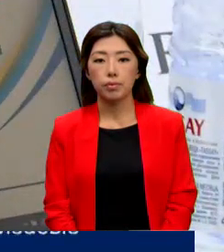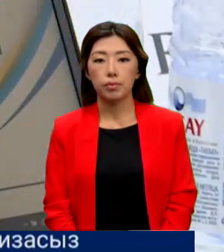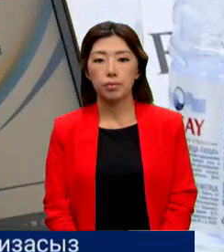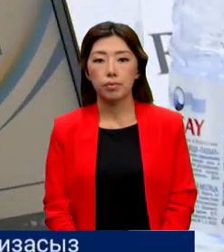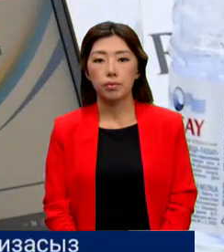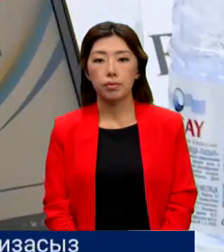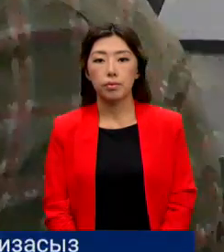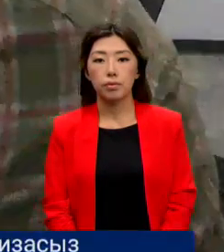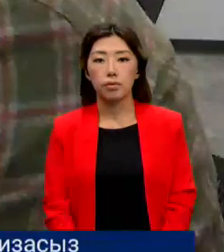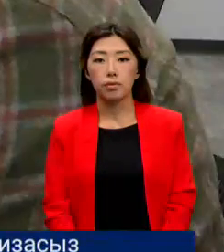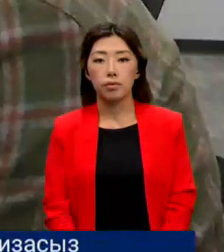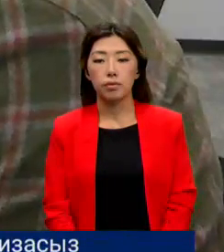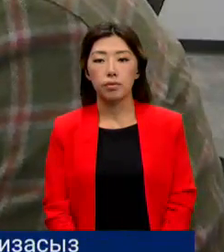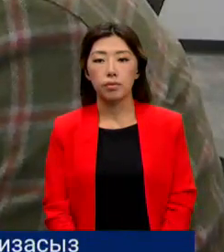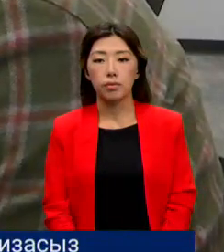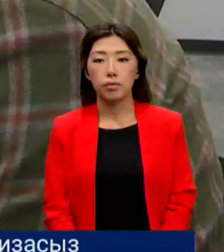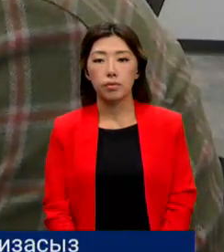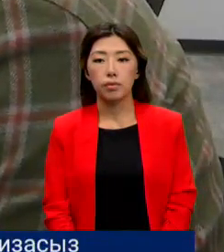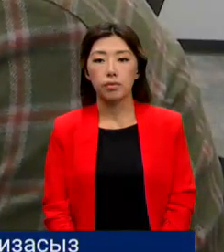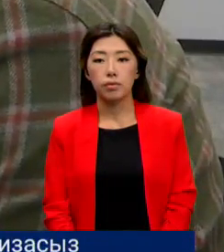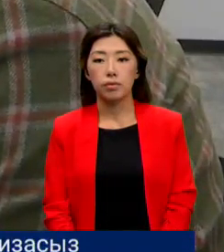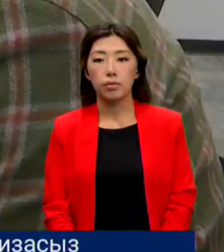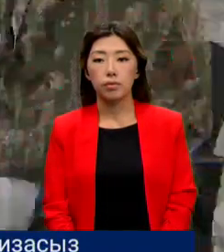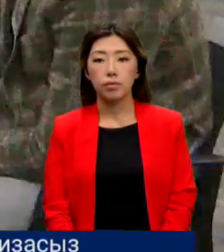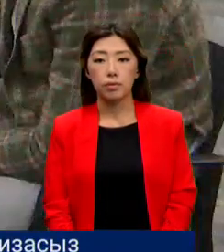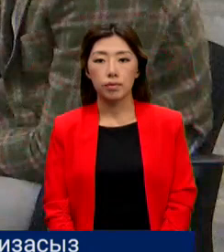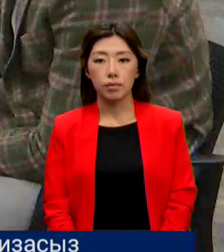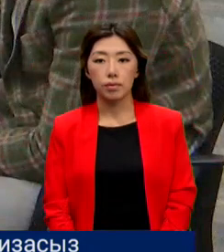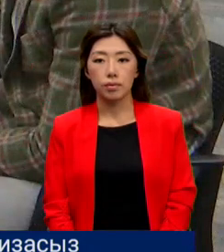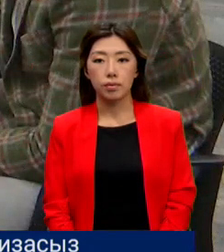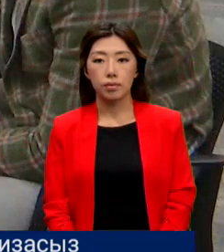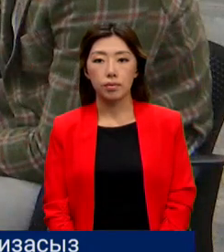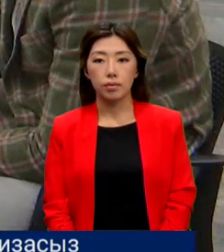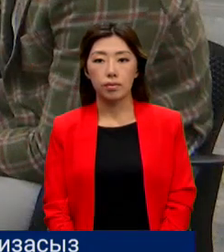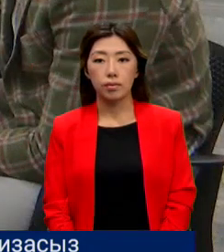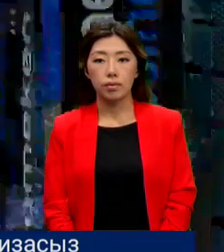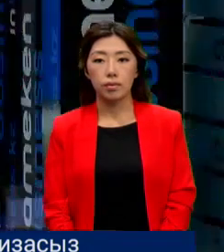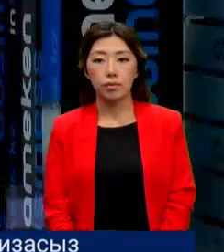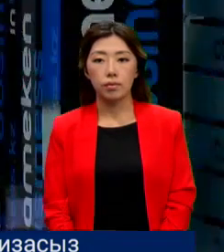подчеркнули эксперты. Дильмурат Муталипов, Нурлан Досмагамбетов, Атамекен Бизнес.